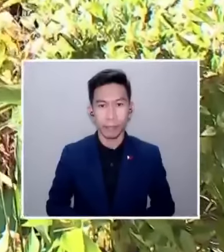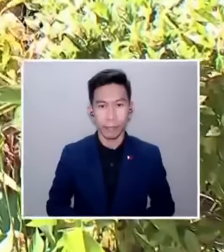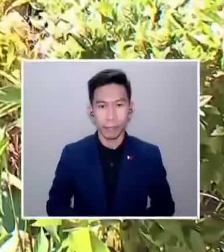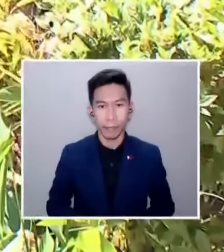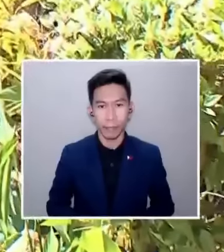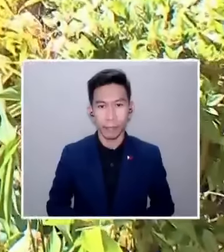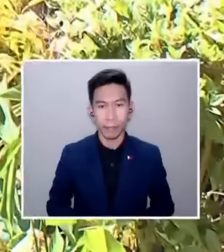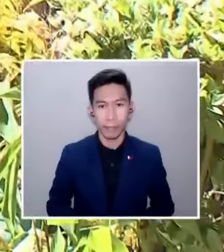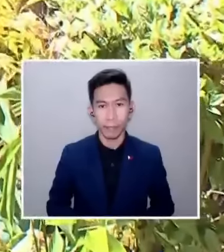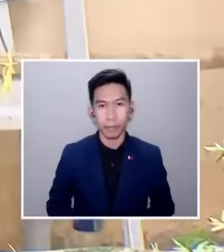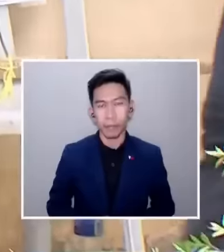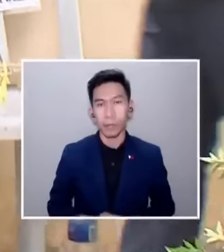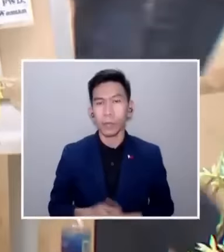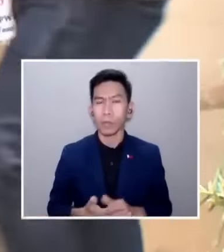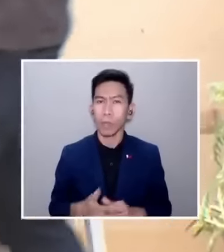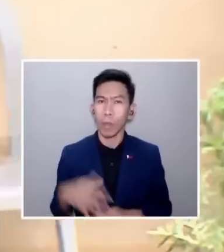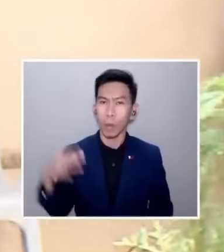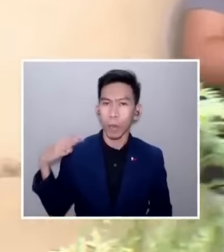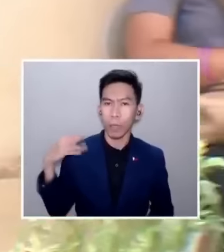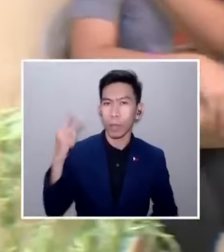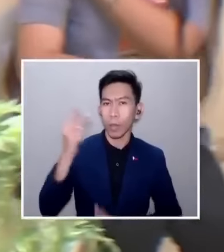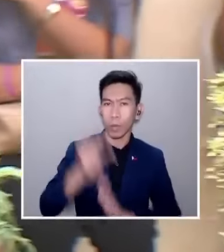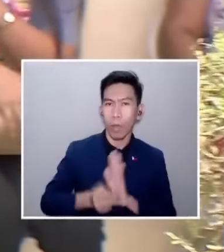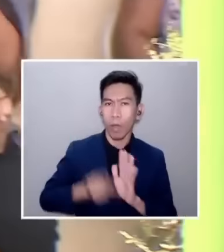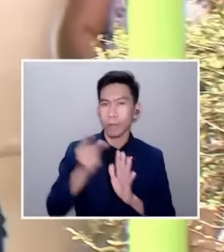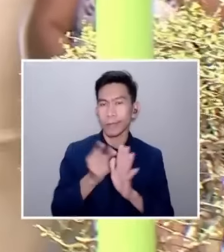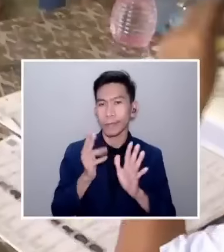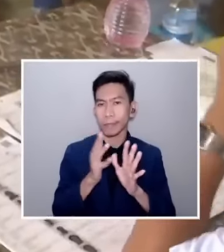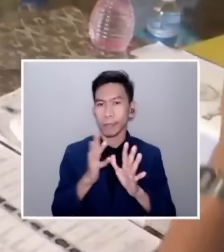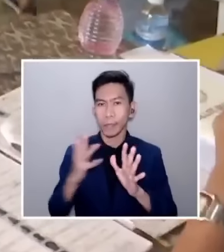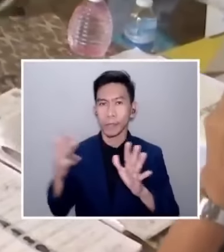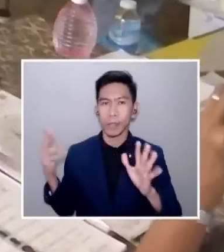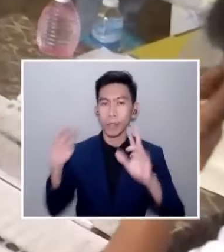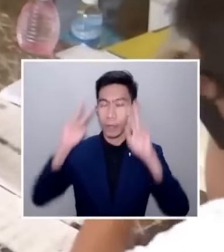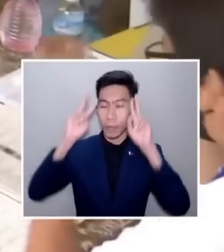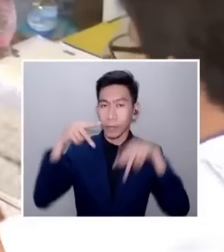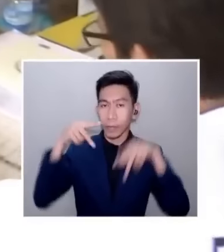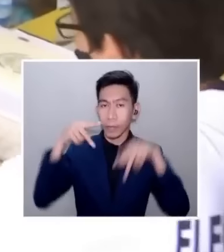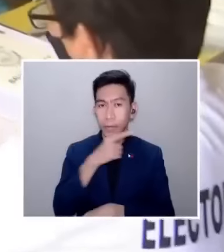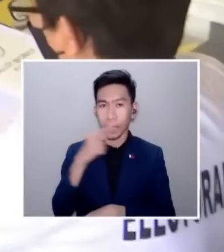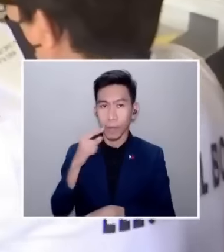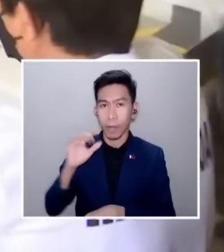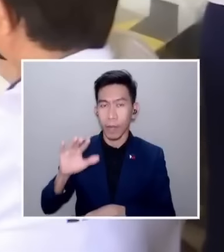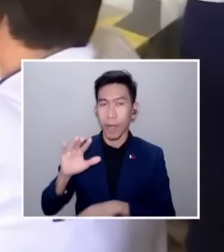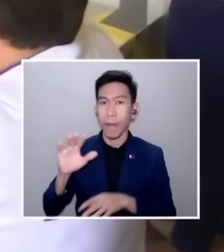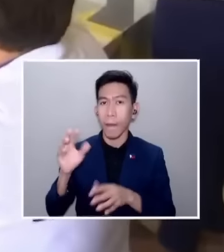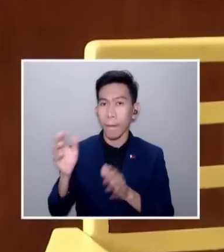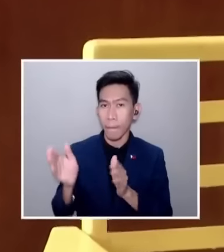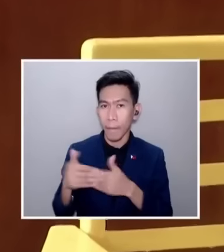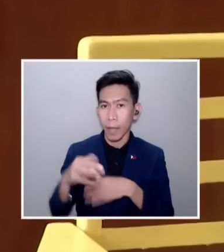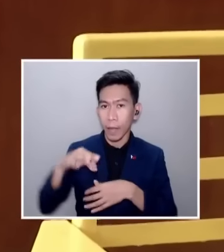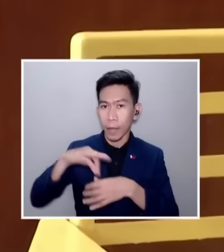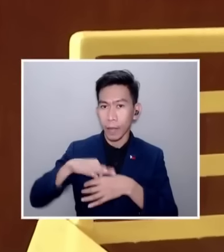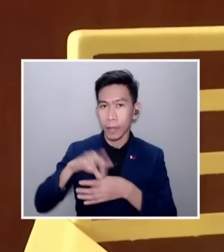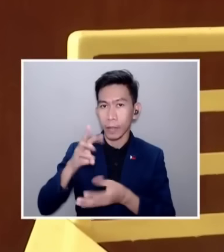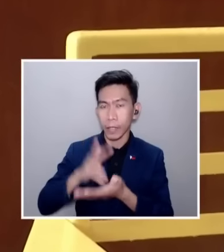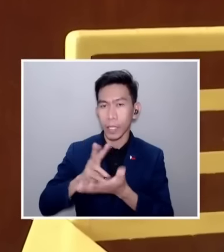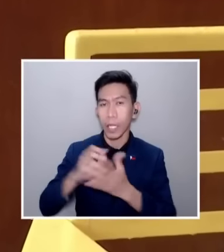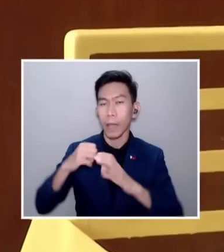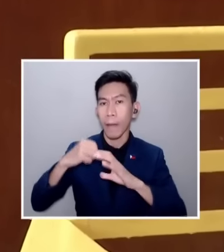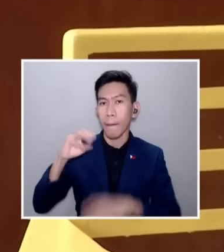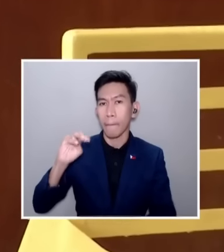Inabot ng halos 2 oras ang pagpila ni Vice President Lenny Robredo sa kanyang clustered precinct sa Magaraw, Camarines Sur. Dati-rati